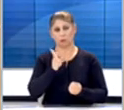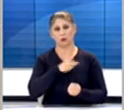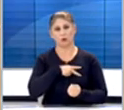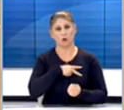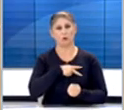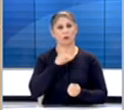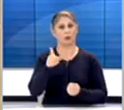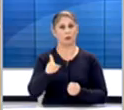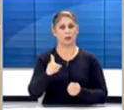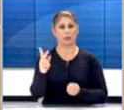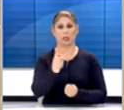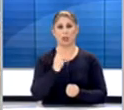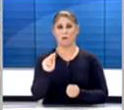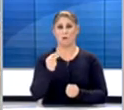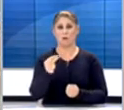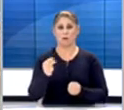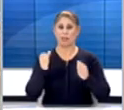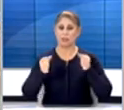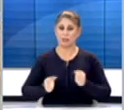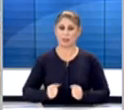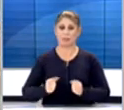θεσμική πολιτική αντιπαράθεση.